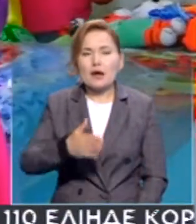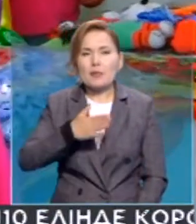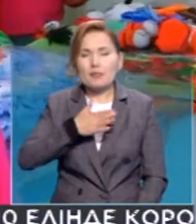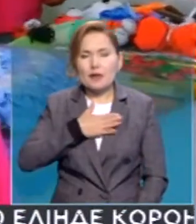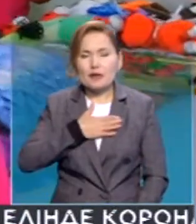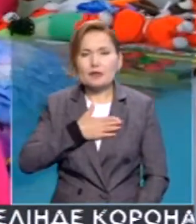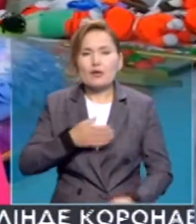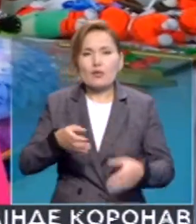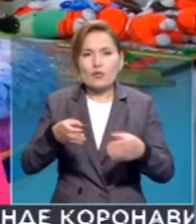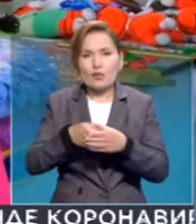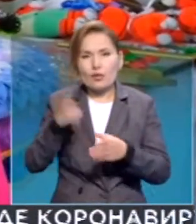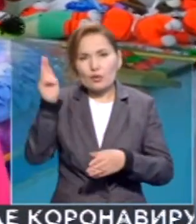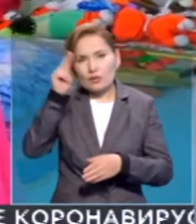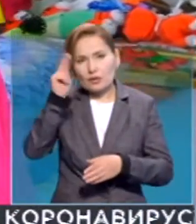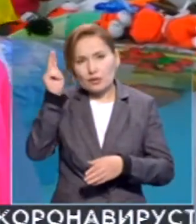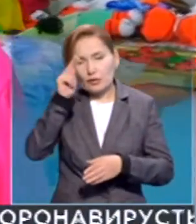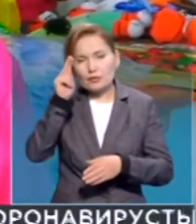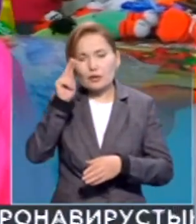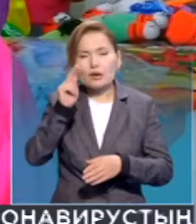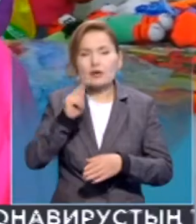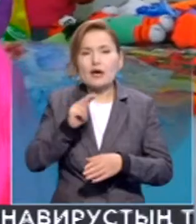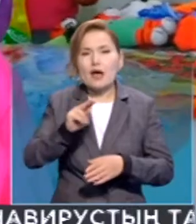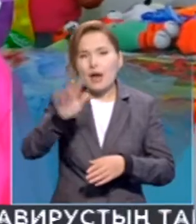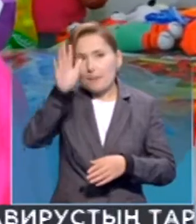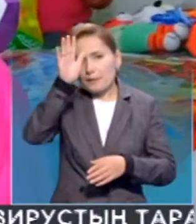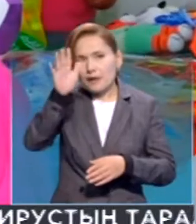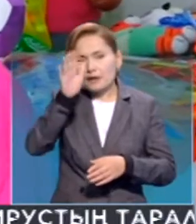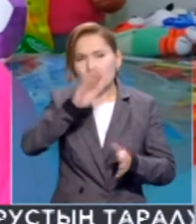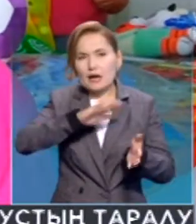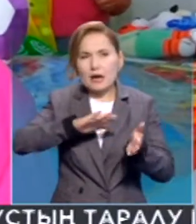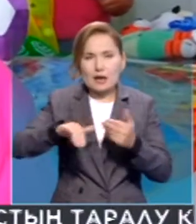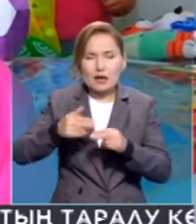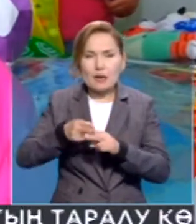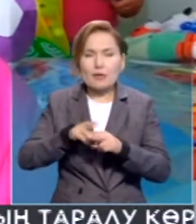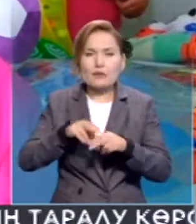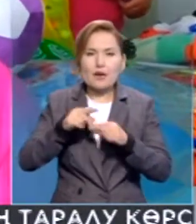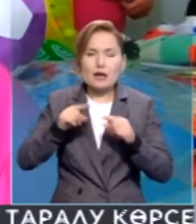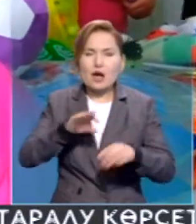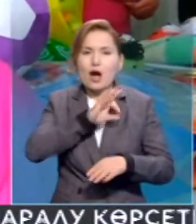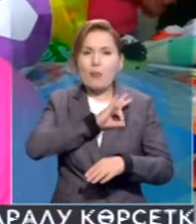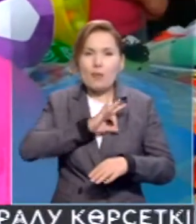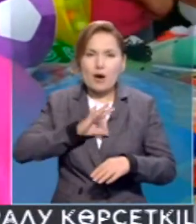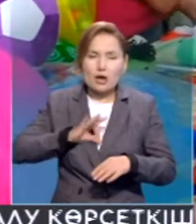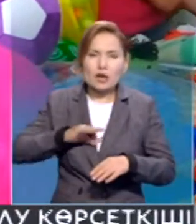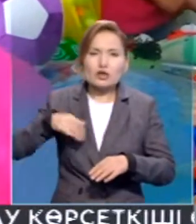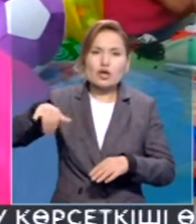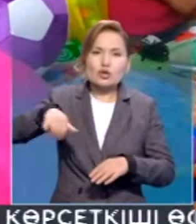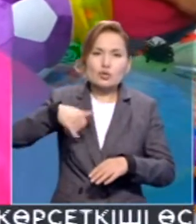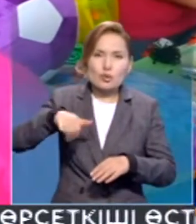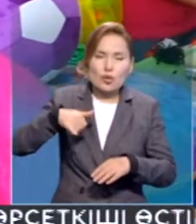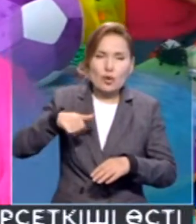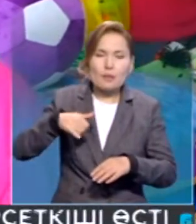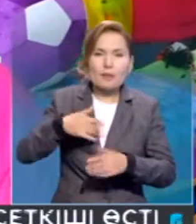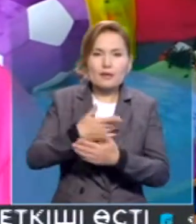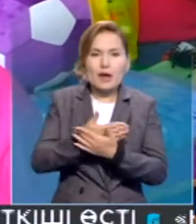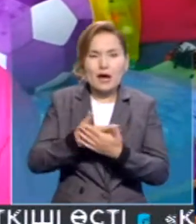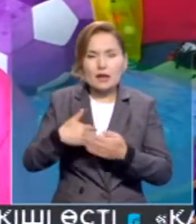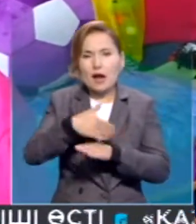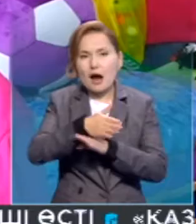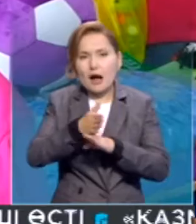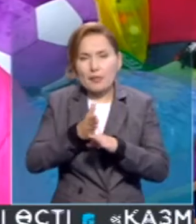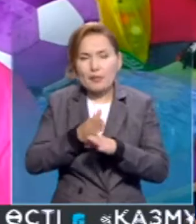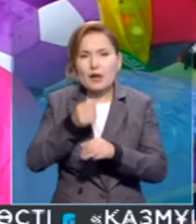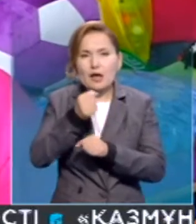қатысып жүргеніме 4-5 ай болды. Мен бұл жерде моншақтан неше түрлі сумка, таспаха, неше түрлі